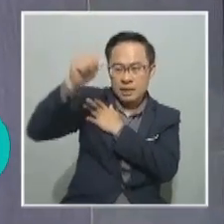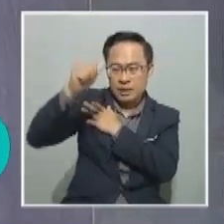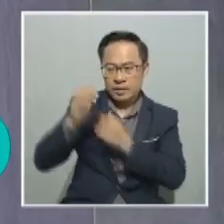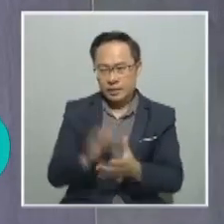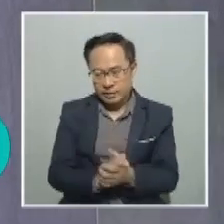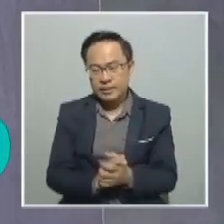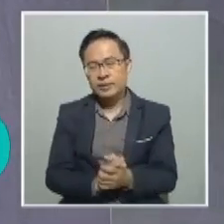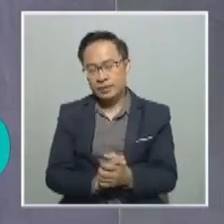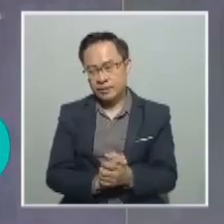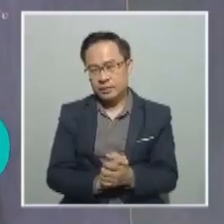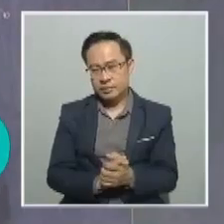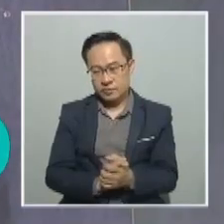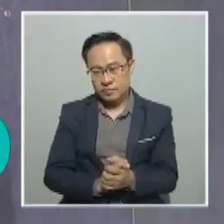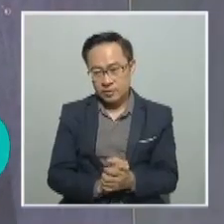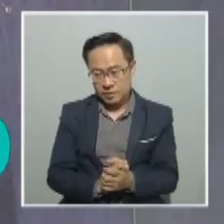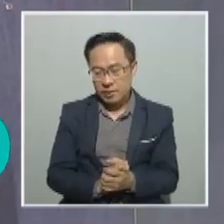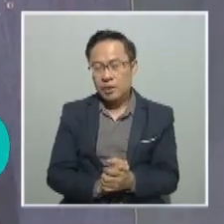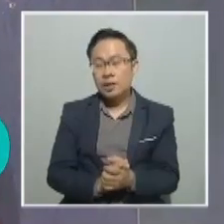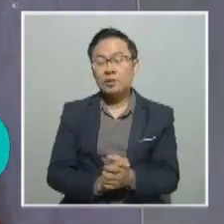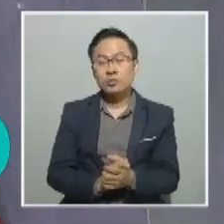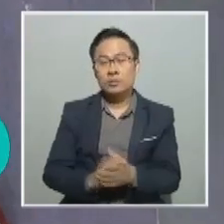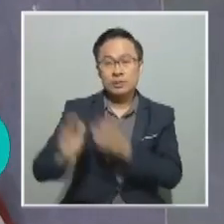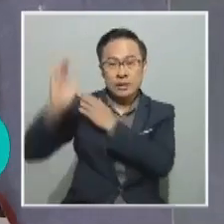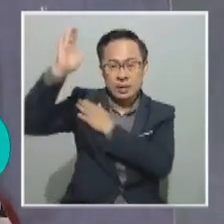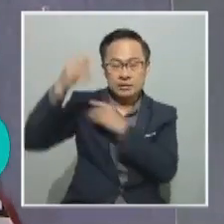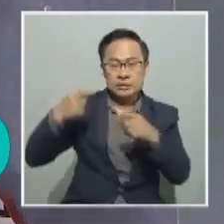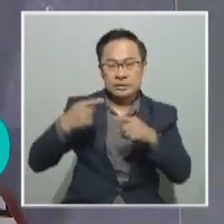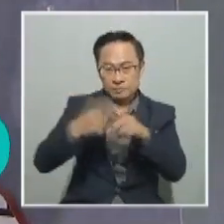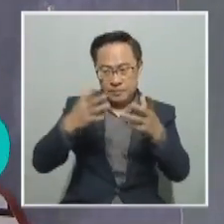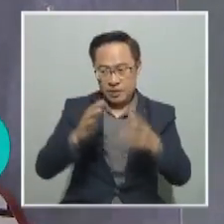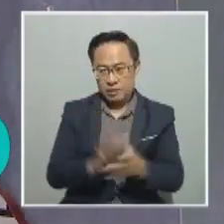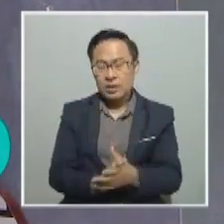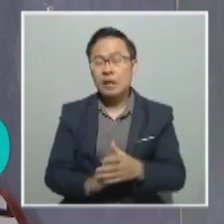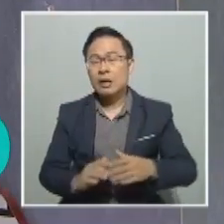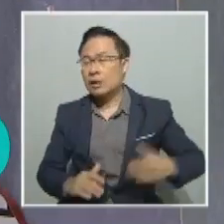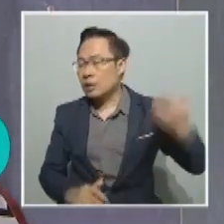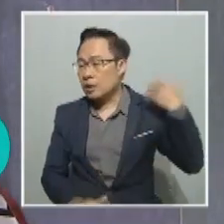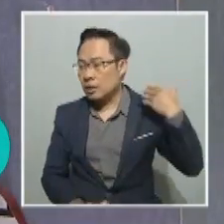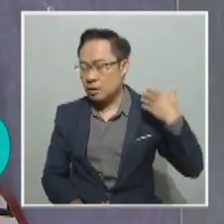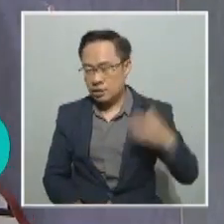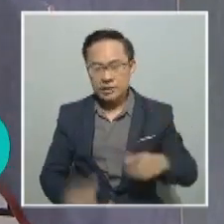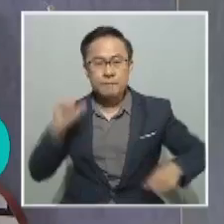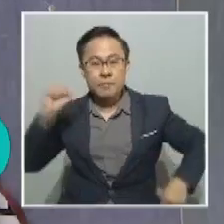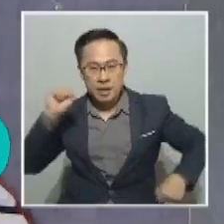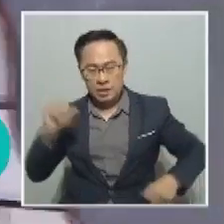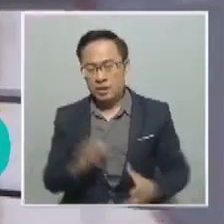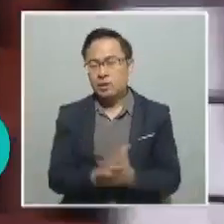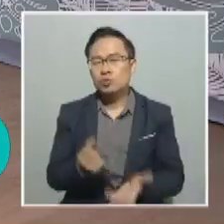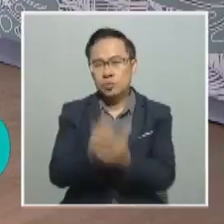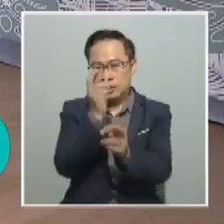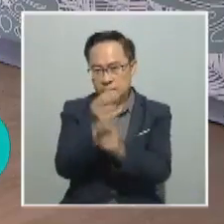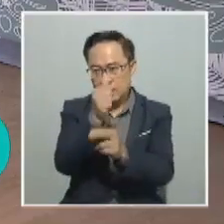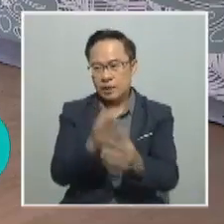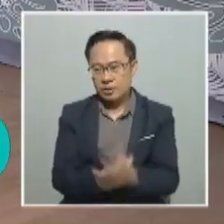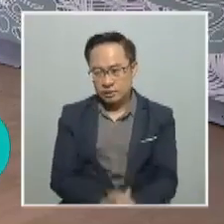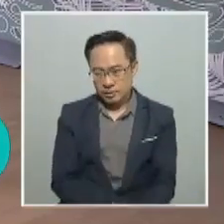ได้ละท่านี้ท่านึงถ ู กไหมเพราะฉะนั้นหมายความว่าด้านหน้าเราจะไม่ติดละทีนี้พอด้านหลังเราก็ไปใช้ผ้า ใช้ผ้าน ะฮะอาการมันก็จะดีขึ้น